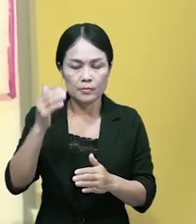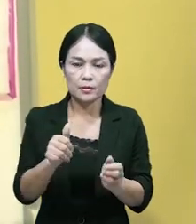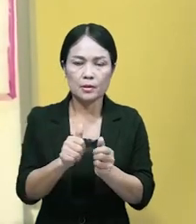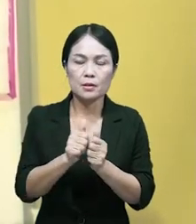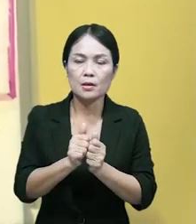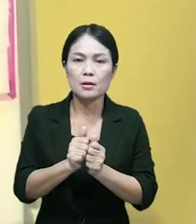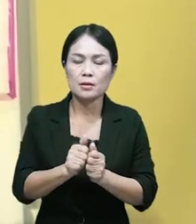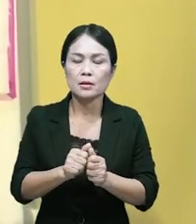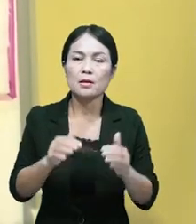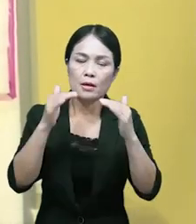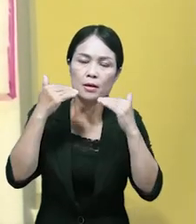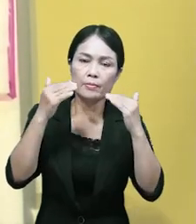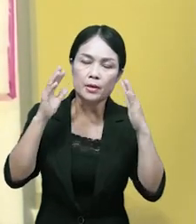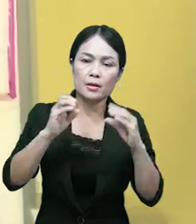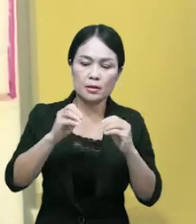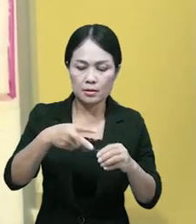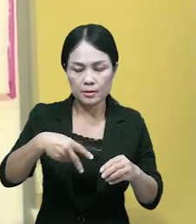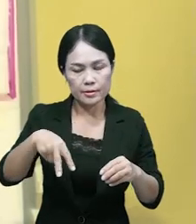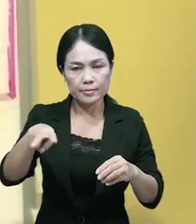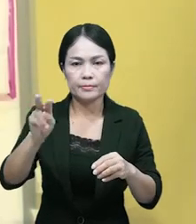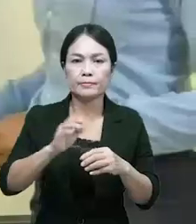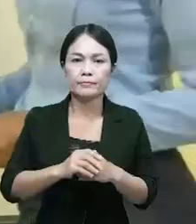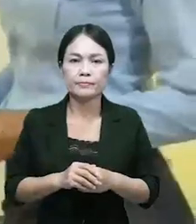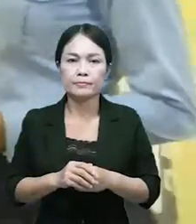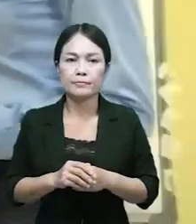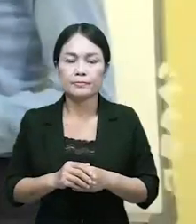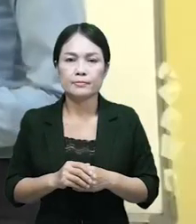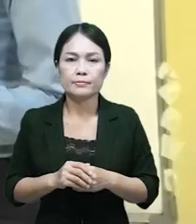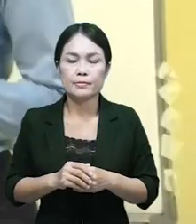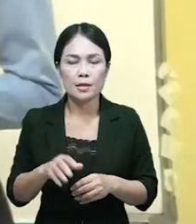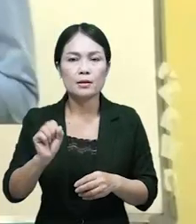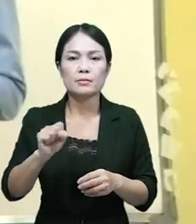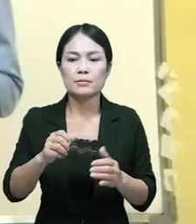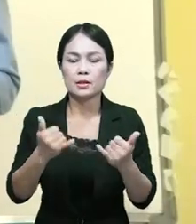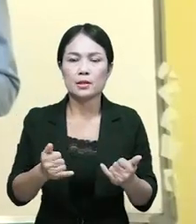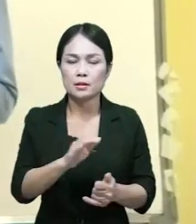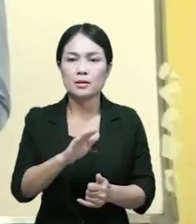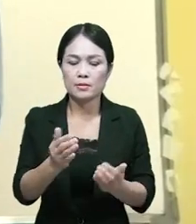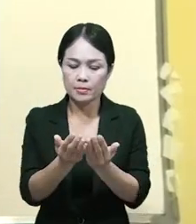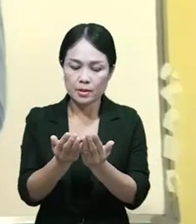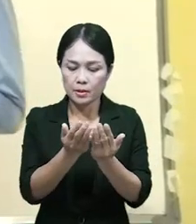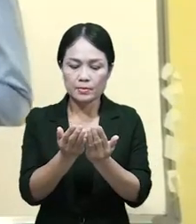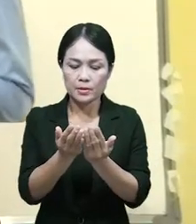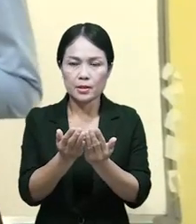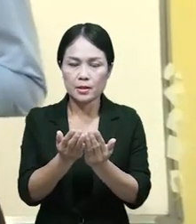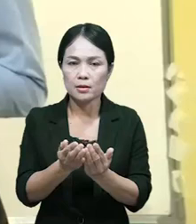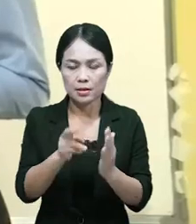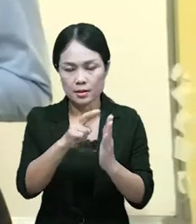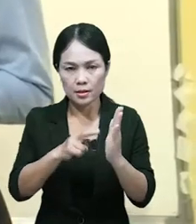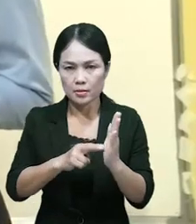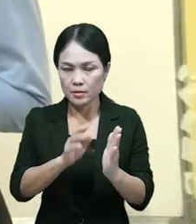កអស់សំណើចក៏ដើរចេញទៅចាអំបញ្ញមិញក៏បានអានអត្ថបទដោយខ្លួនឯង